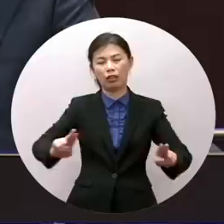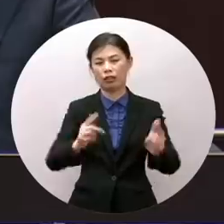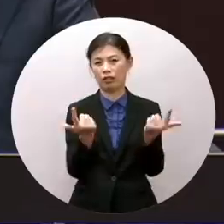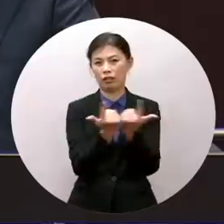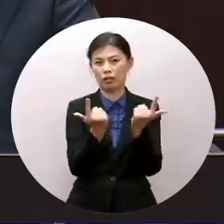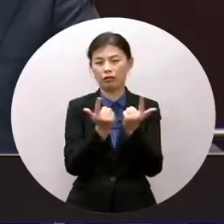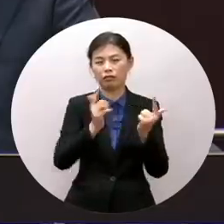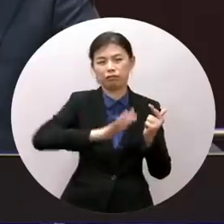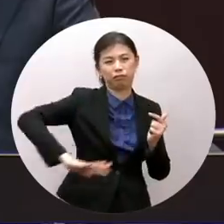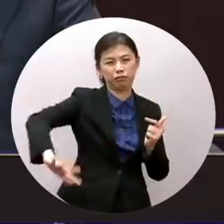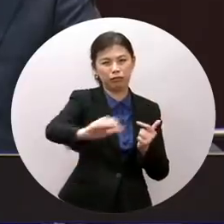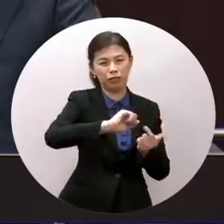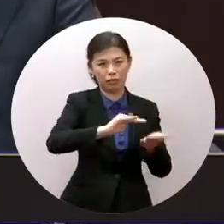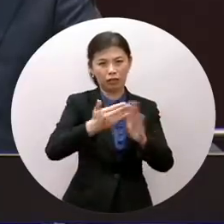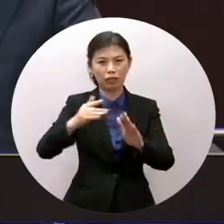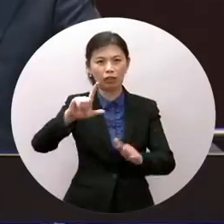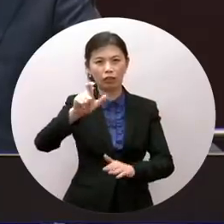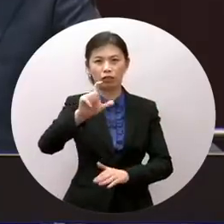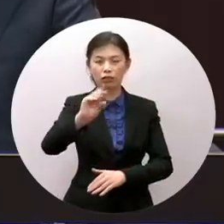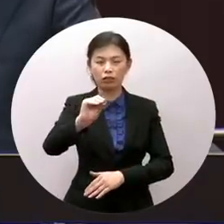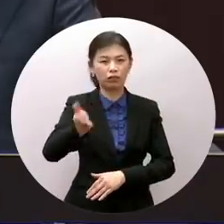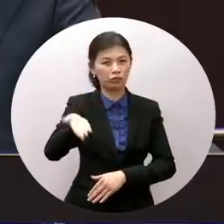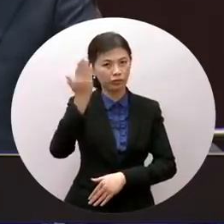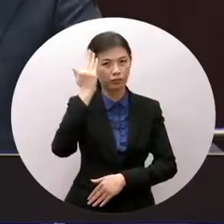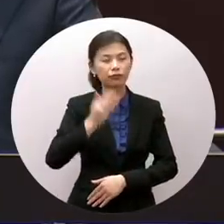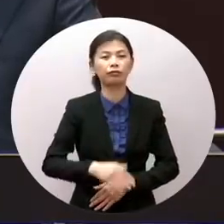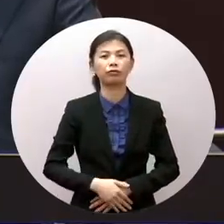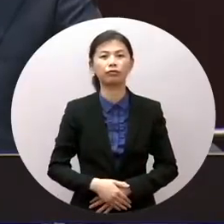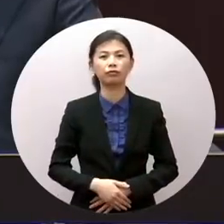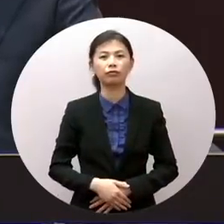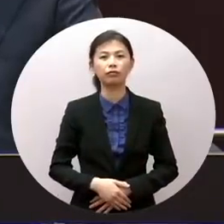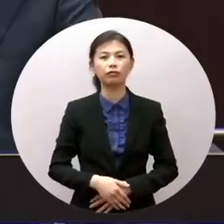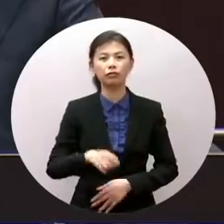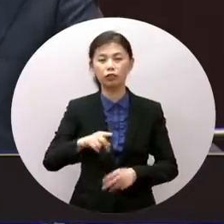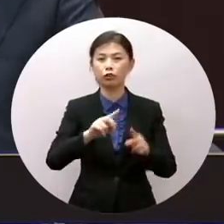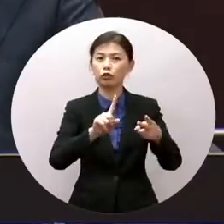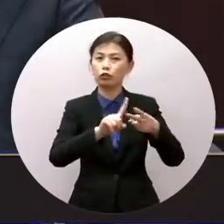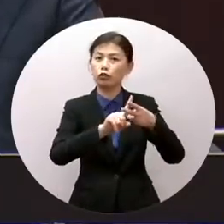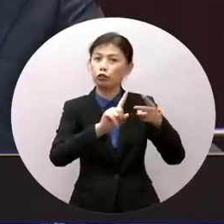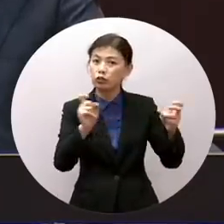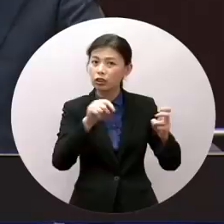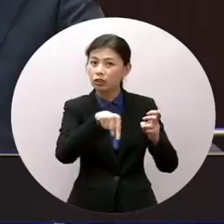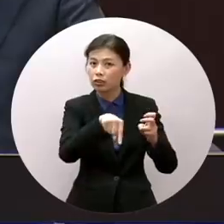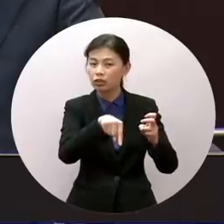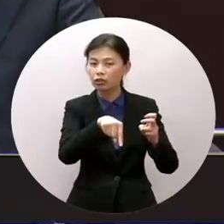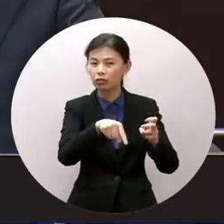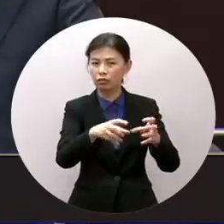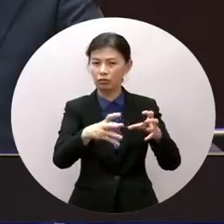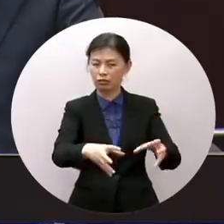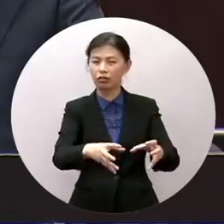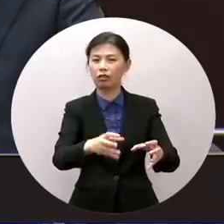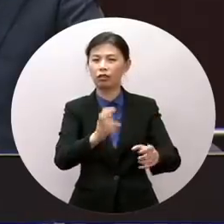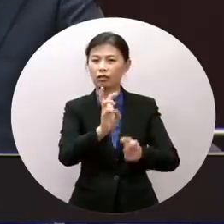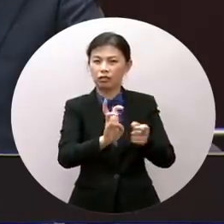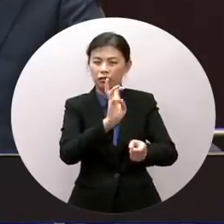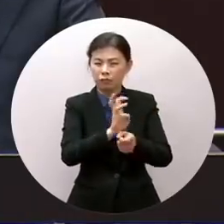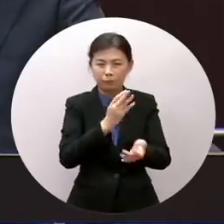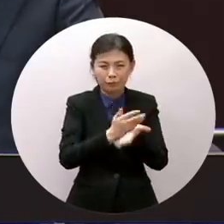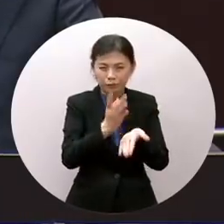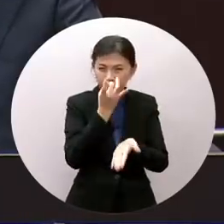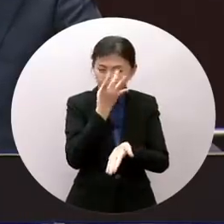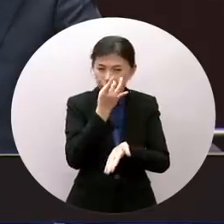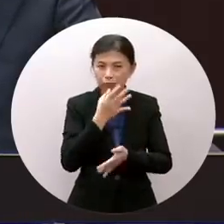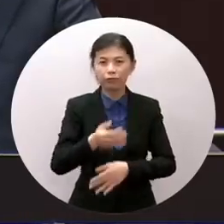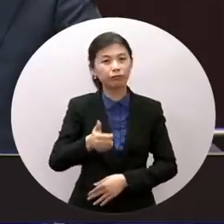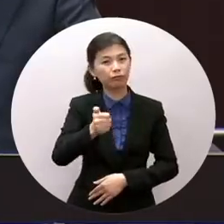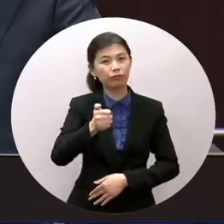吼60几万户，啊，所以讲吼，伫这个所在伫土城已经30年无法当解决，但是我嘛